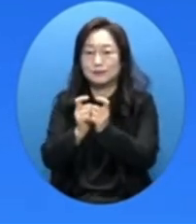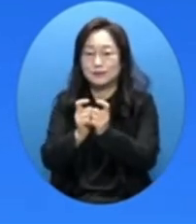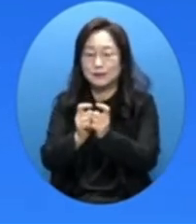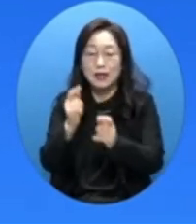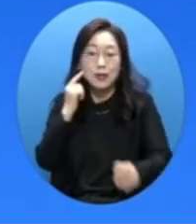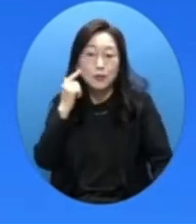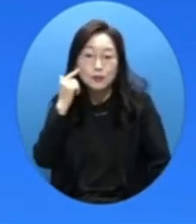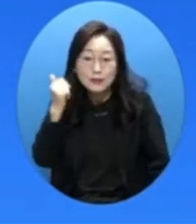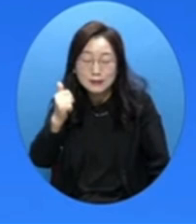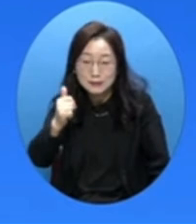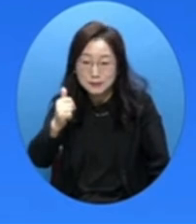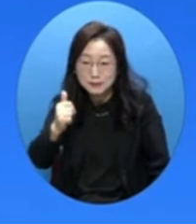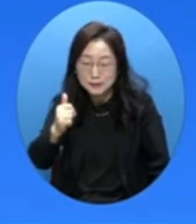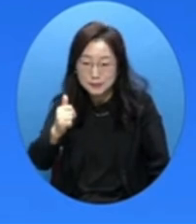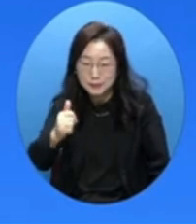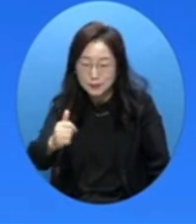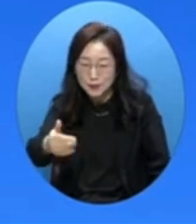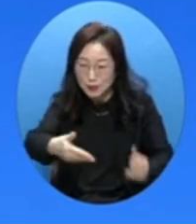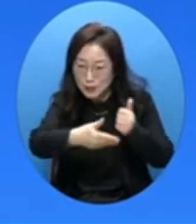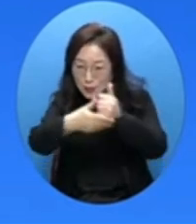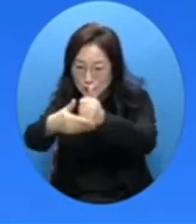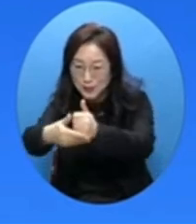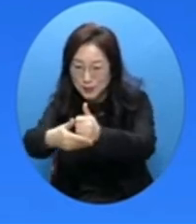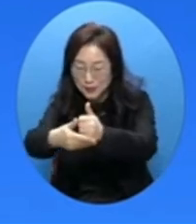목사님을 청빙한 교회가 있어서 그곳으로 내려가서